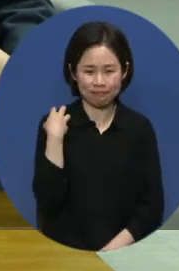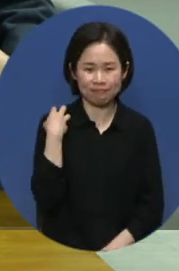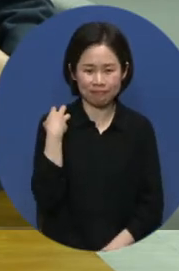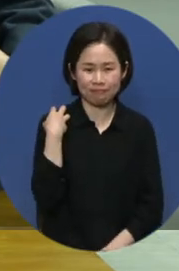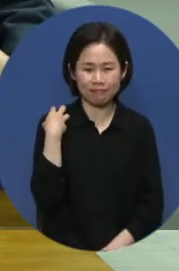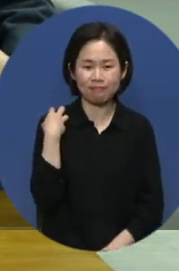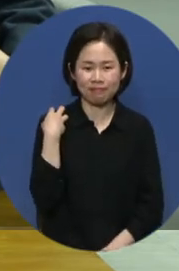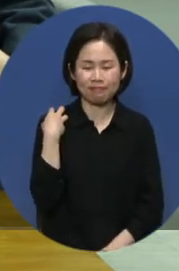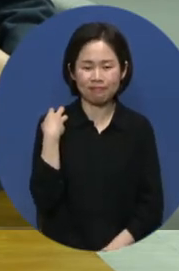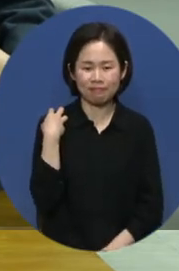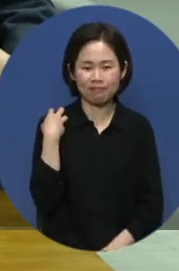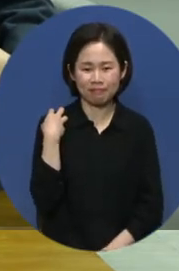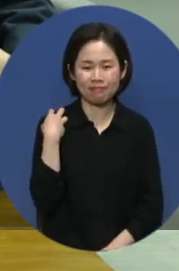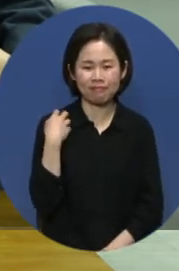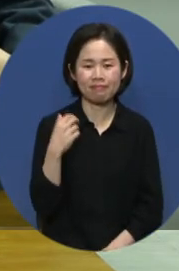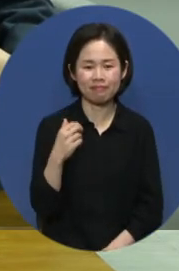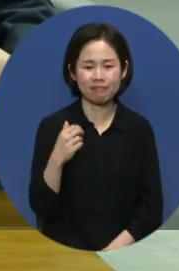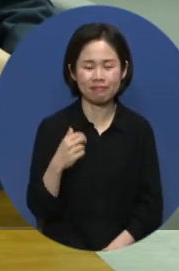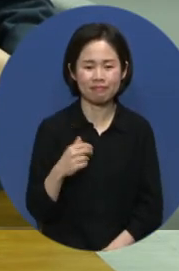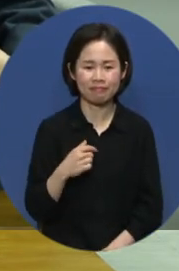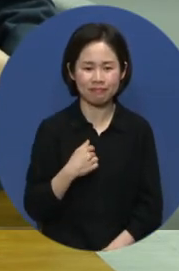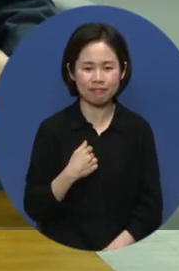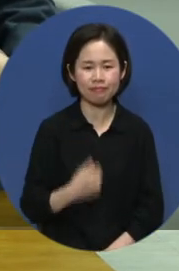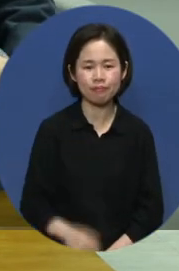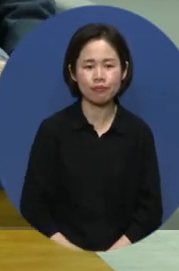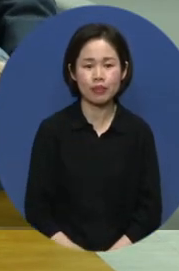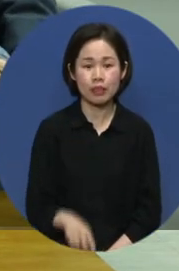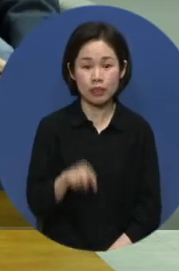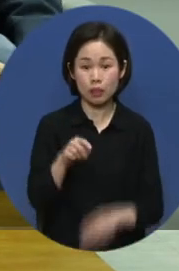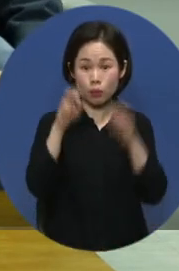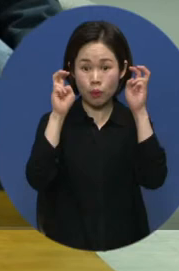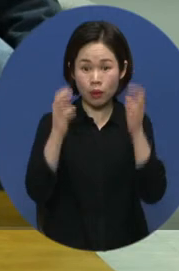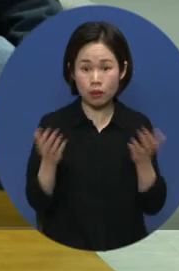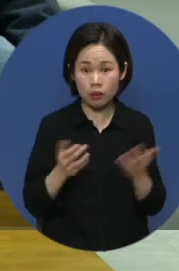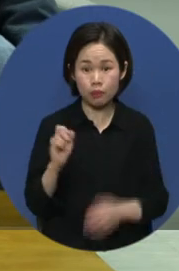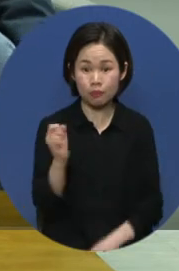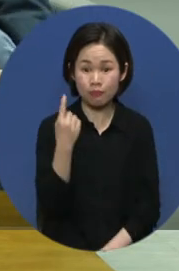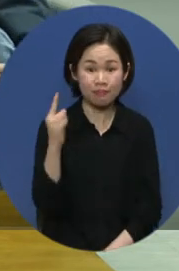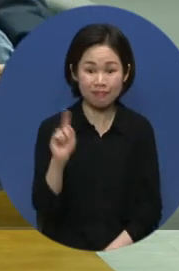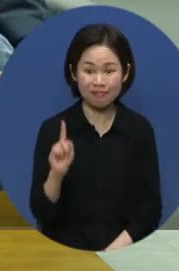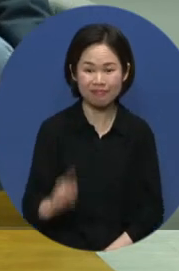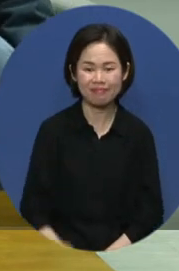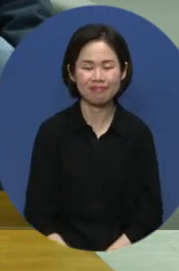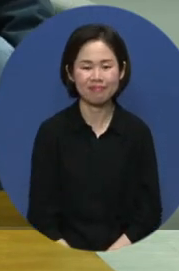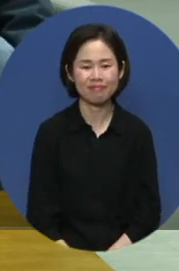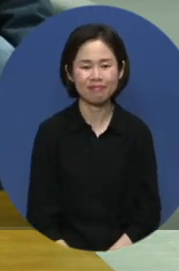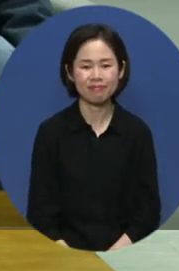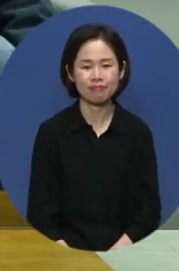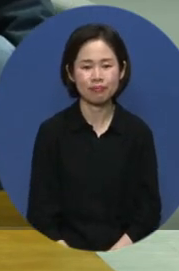네. 그럼 소소한 소통에서 일을 하시게 된 계기가 있다면 다들 어떤 게 있을까요?